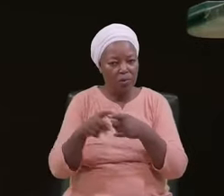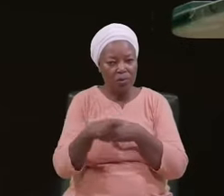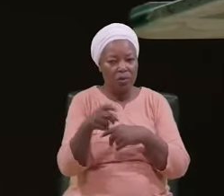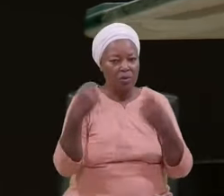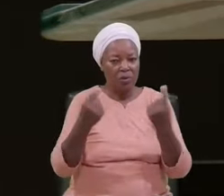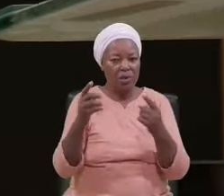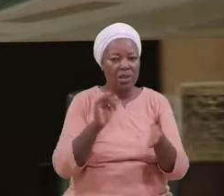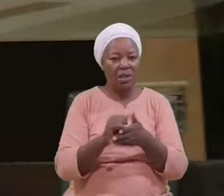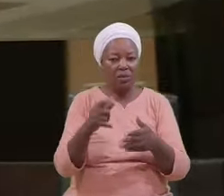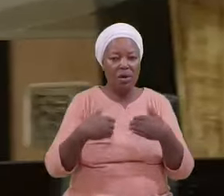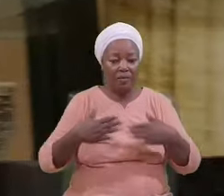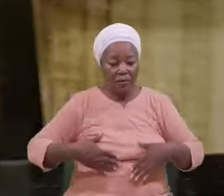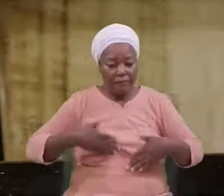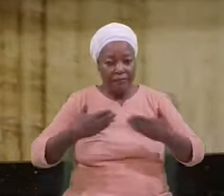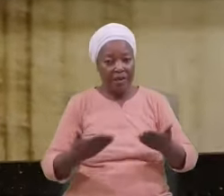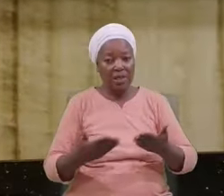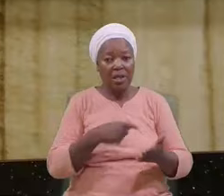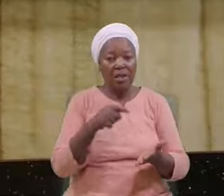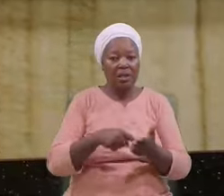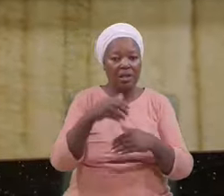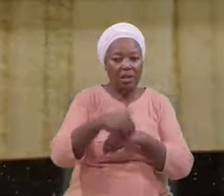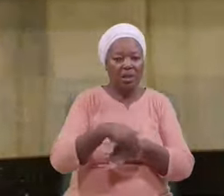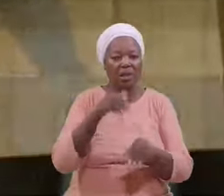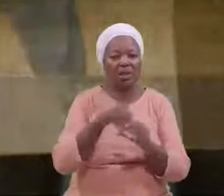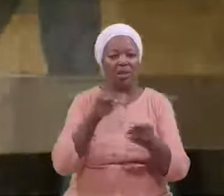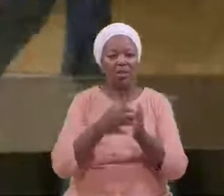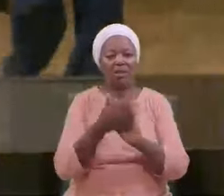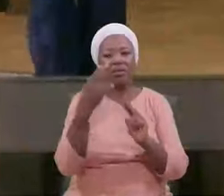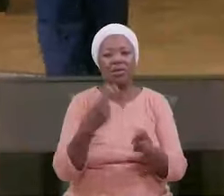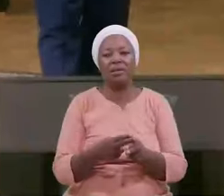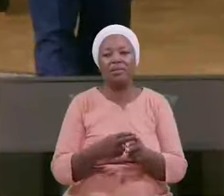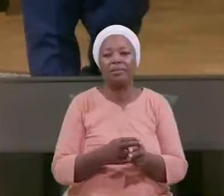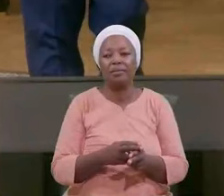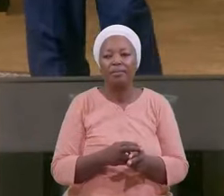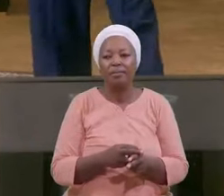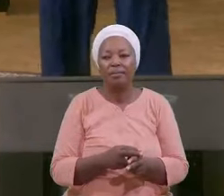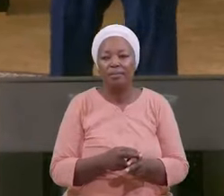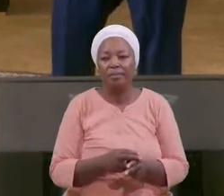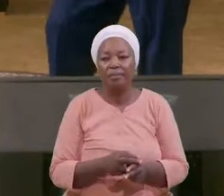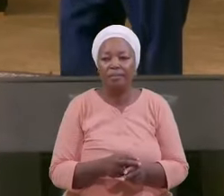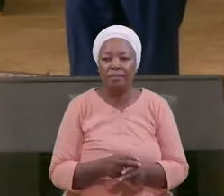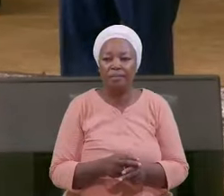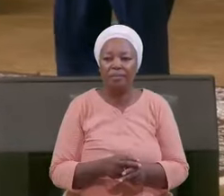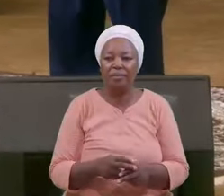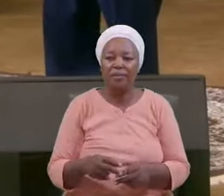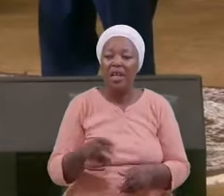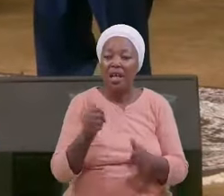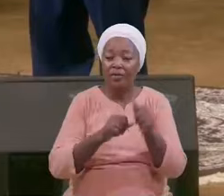dont vous vous êtes détourné au nom de Jésus. Que l'Église dise Amen.